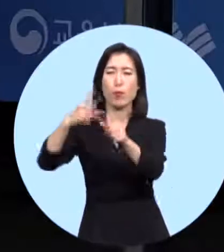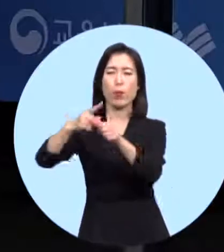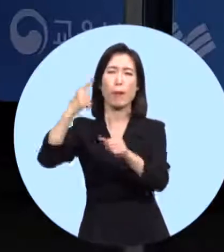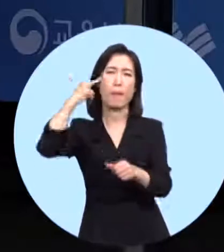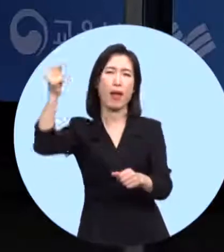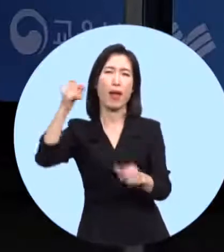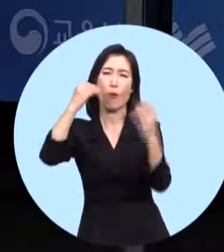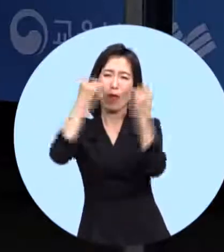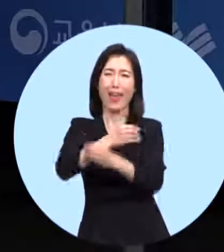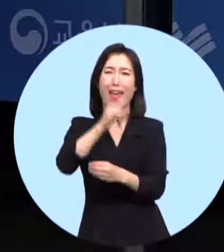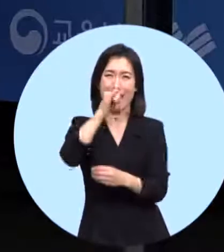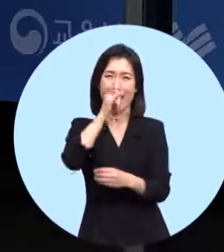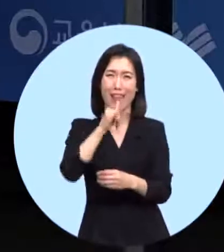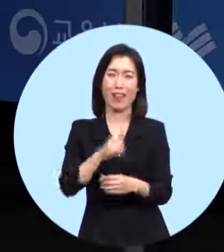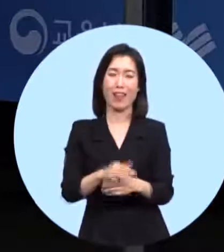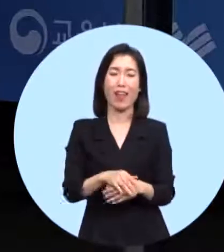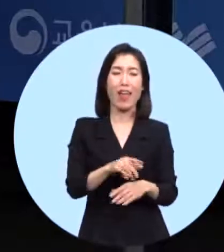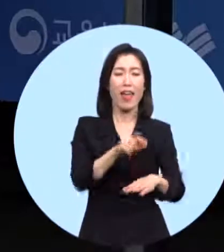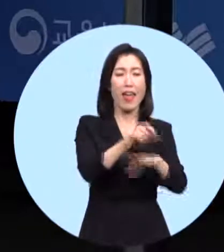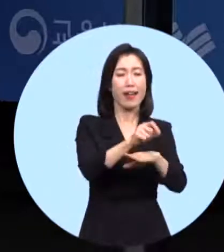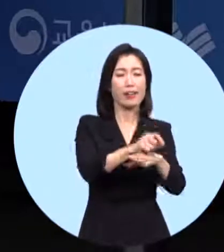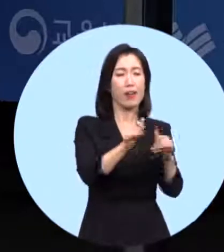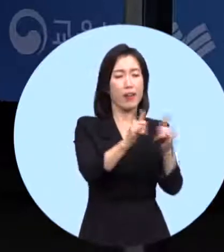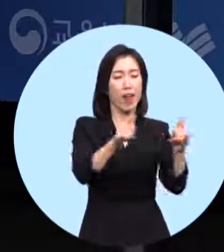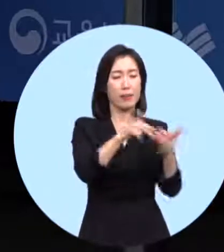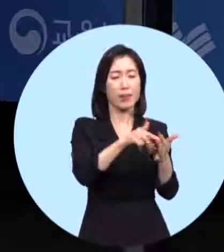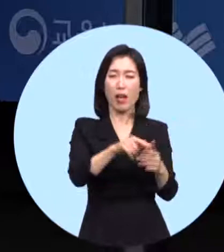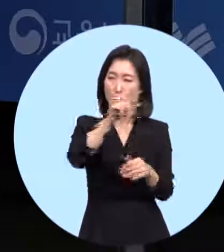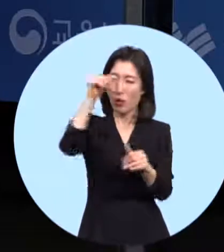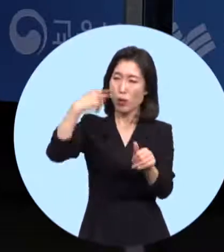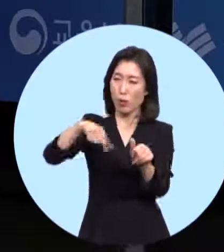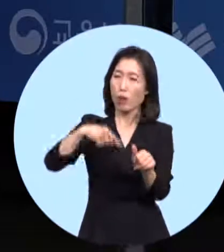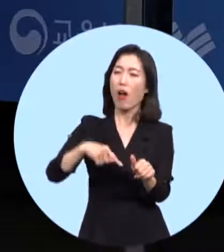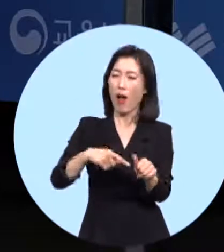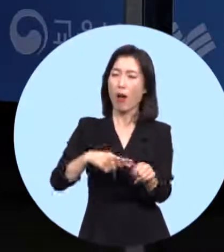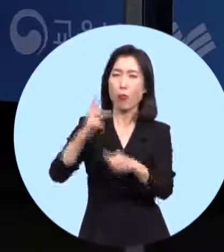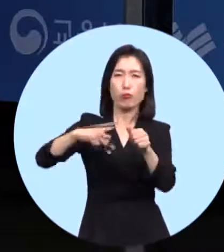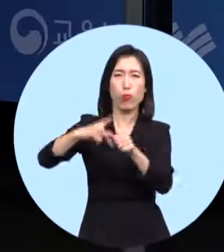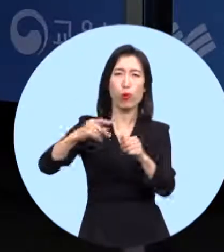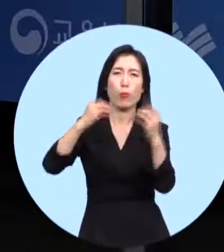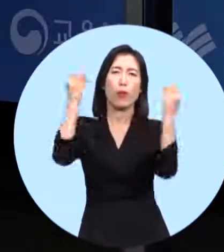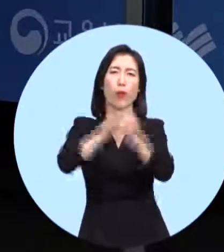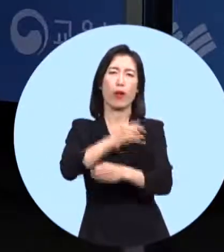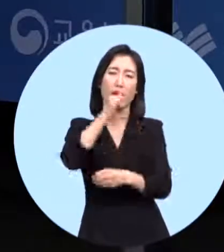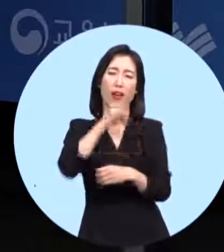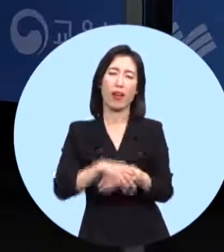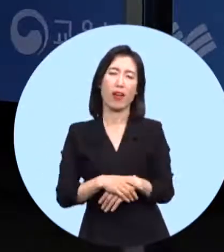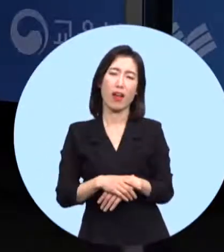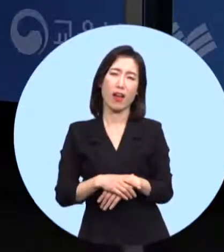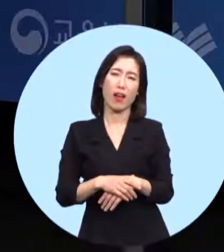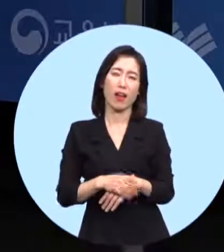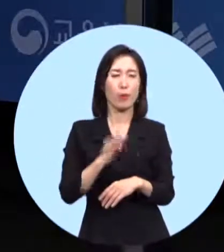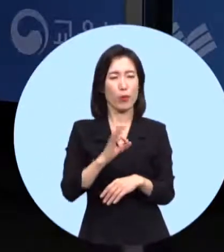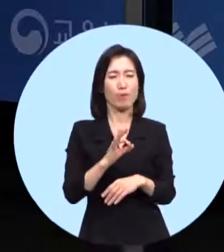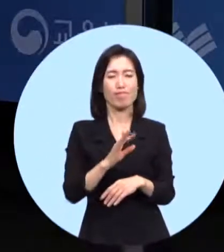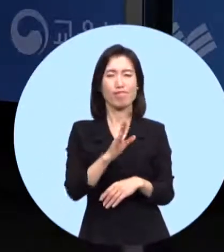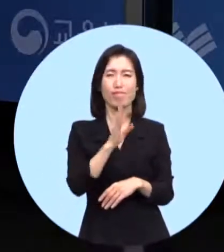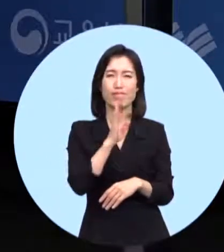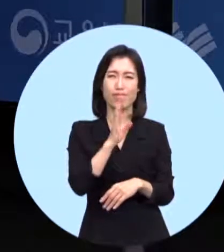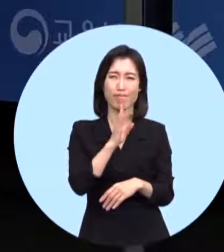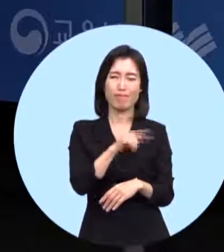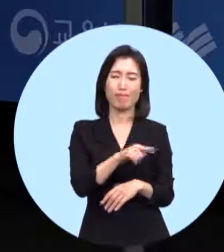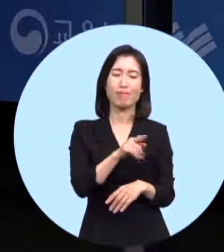통해서 무엇을 해야 할지 행정에서 잘 이해를 하지 않는다라고 하셨습니다. 맞습니다. 저도 그렇게 공감을